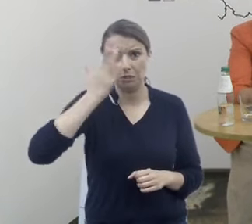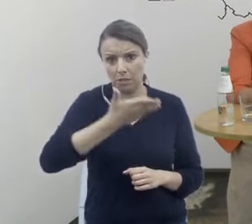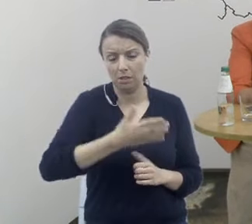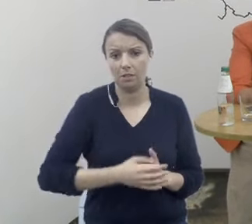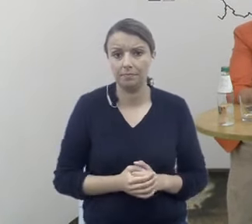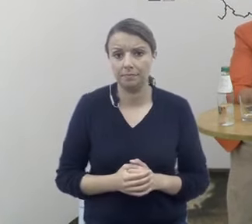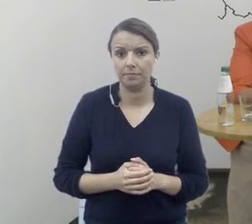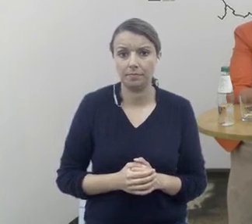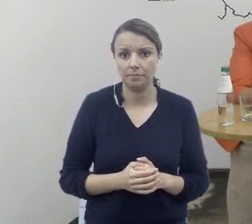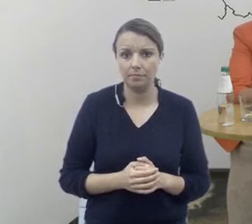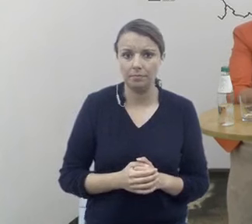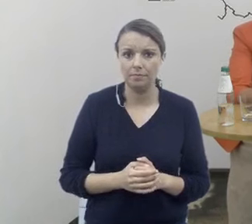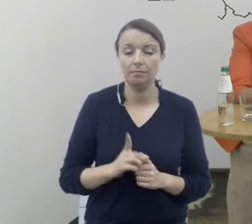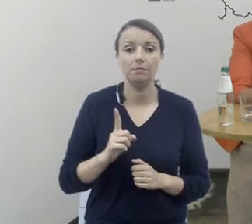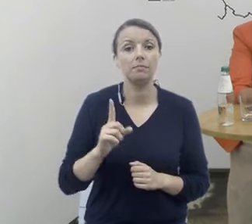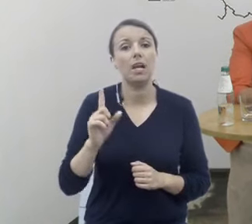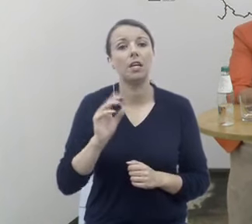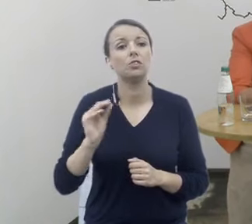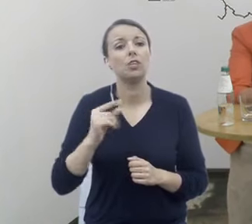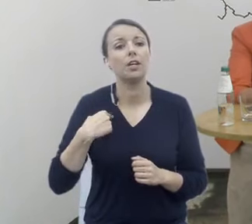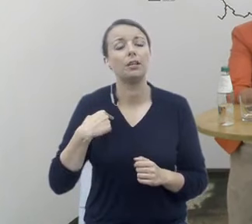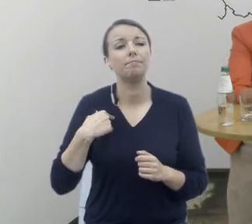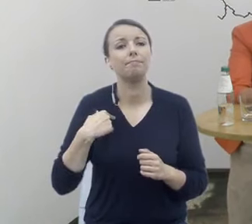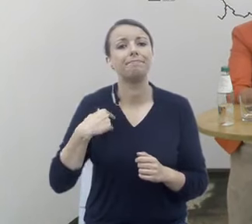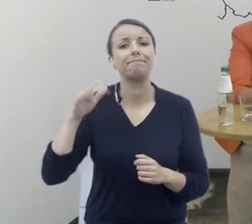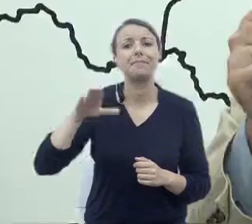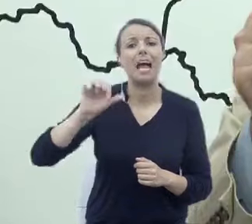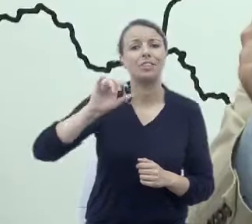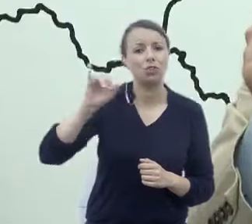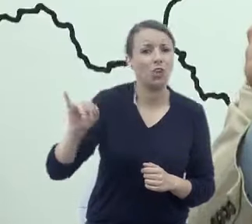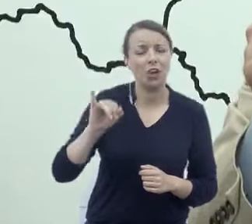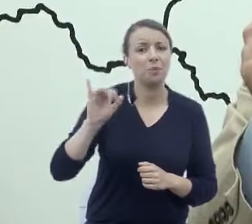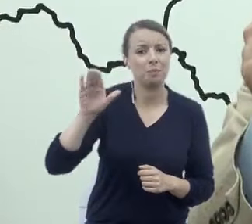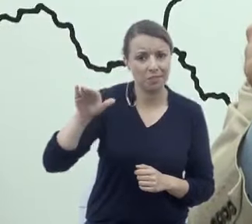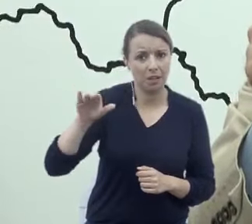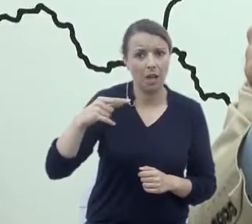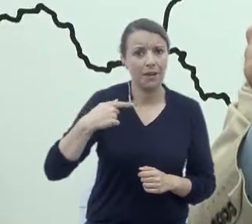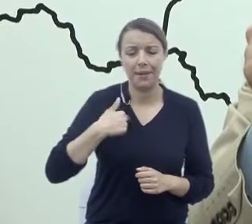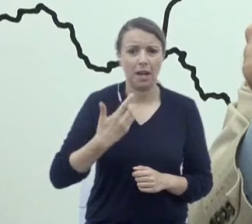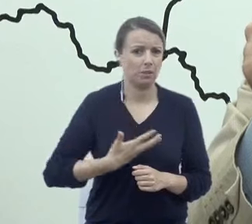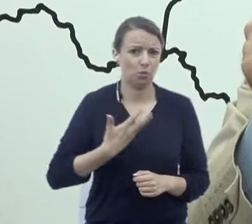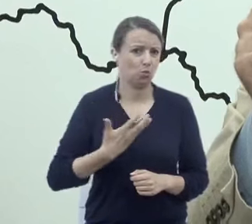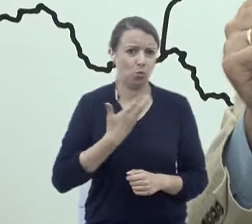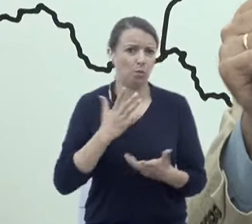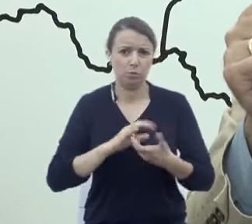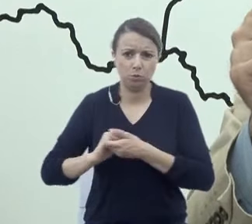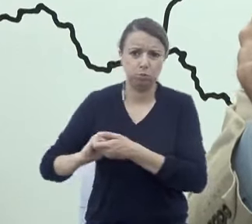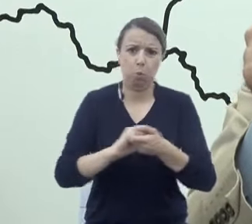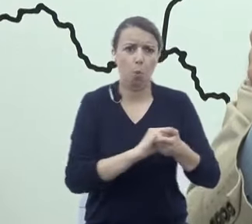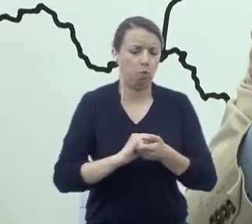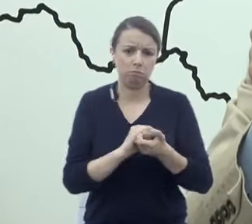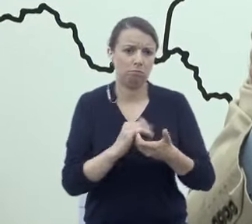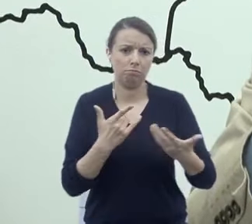Ja tutaj, Andrzeju, powiem w ten sposób, nie czuję żadnej wspólnoty ze